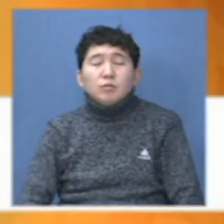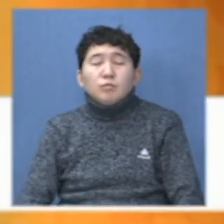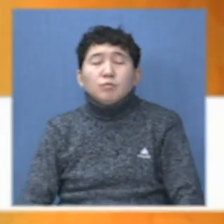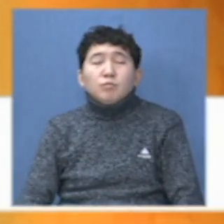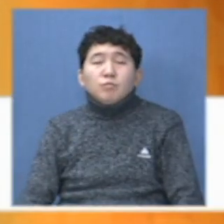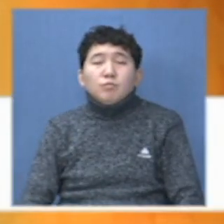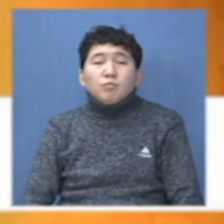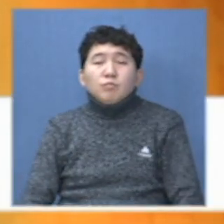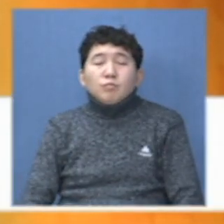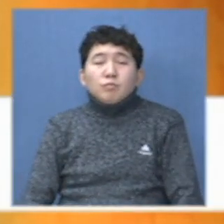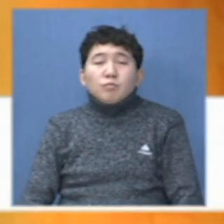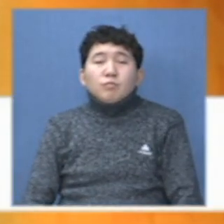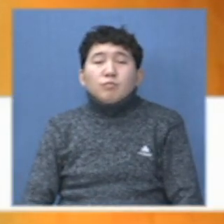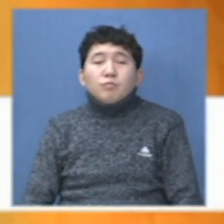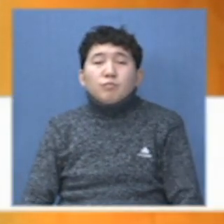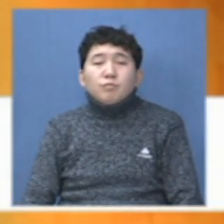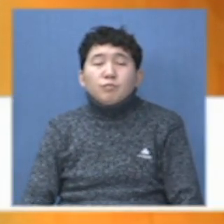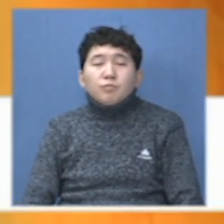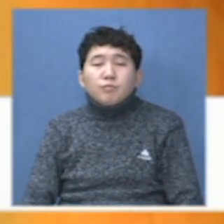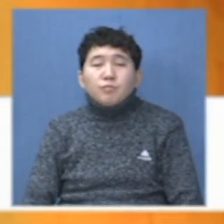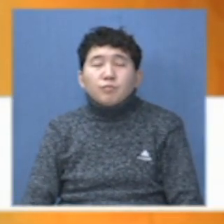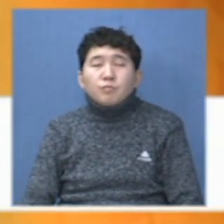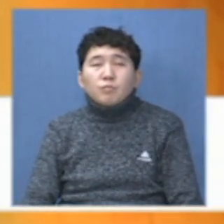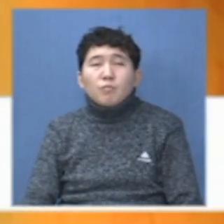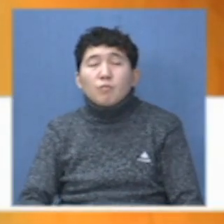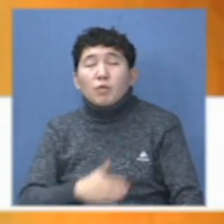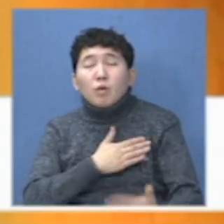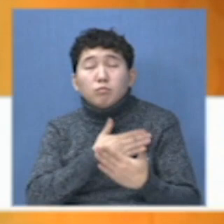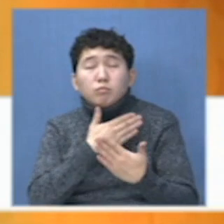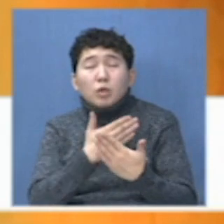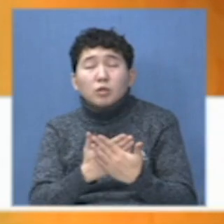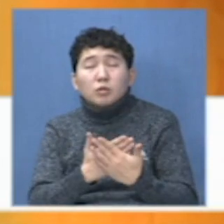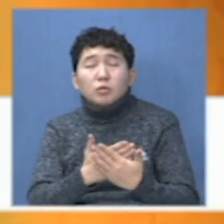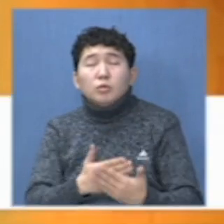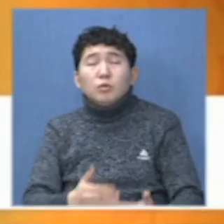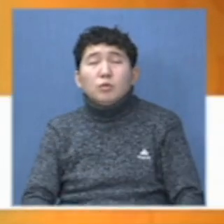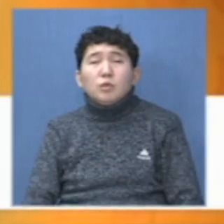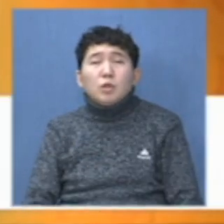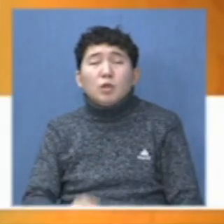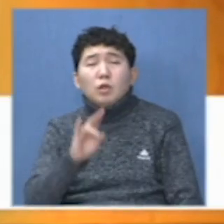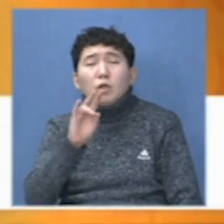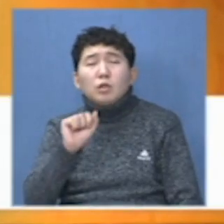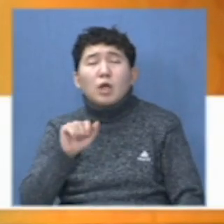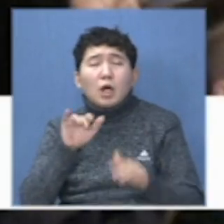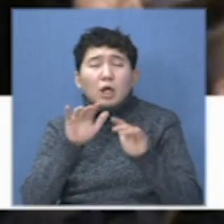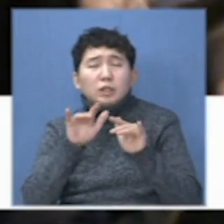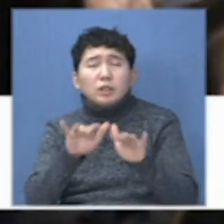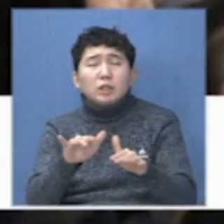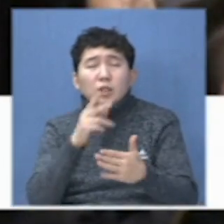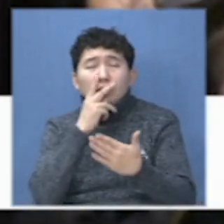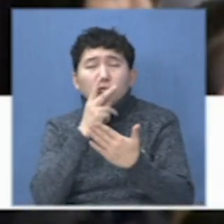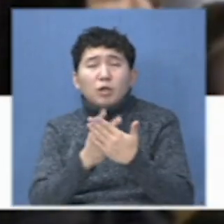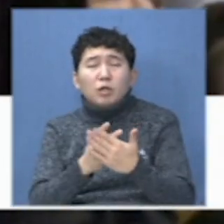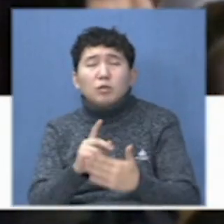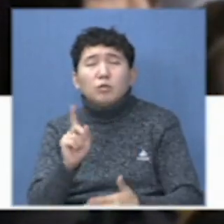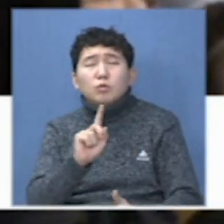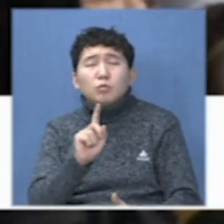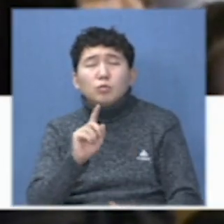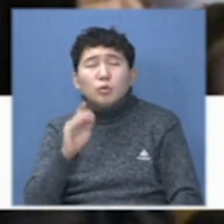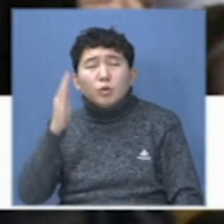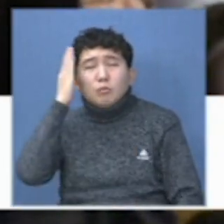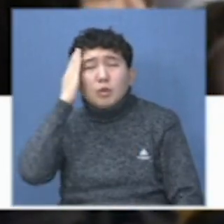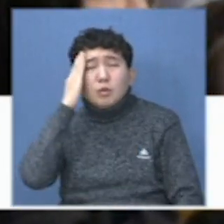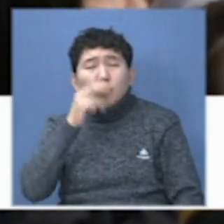Страна держится на истинных патриотах, которые не на словах, а на деле доказывают, что способны на настоящие трудовые подвиги